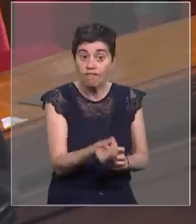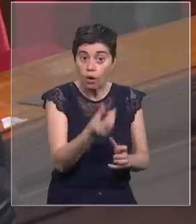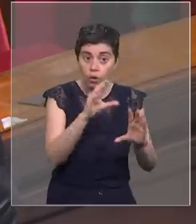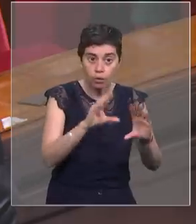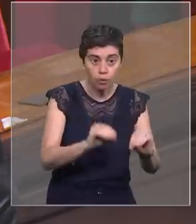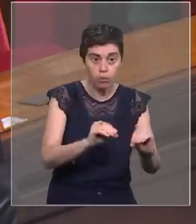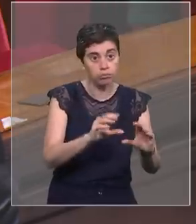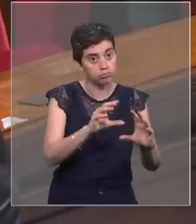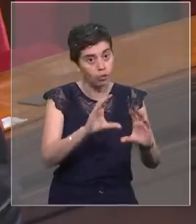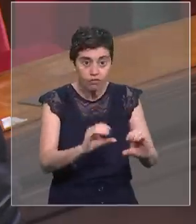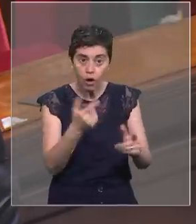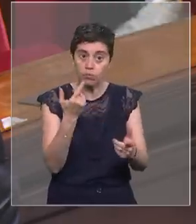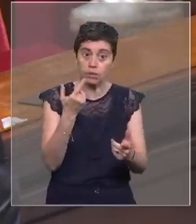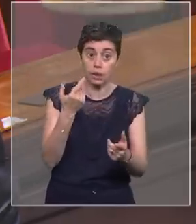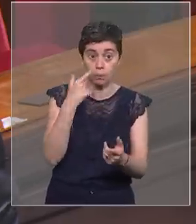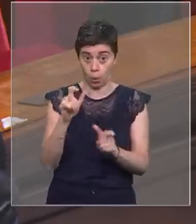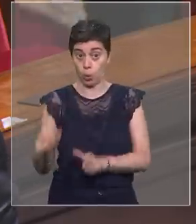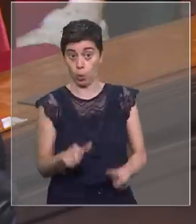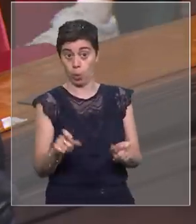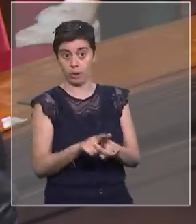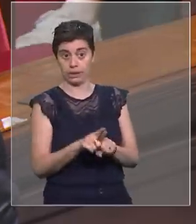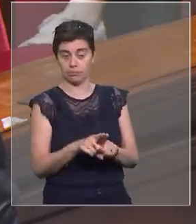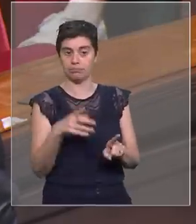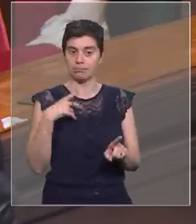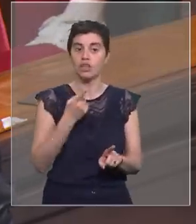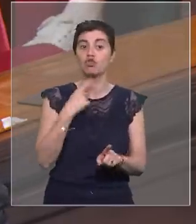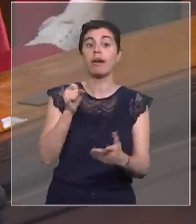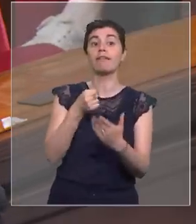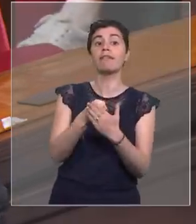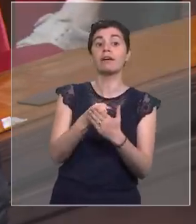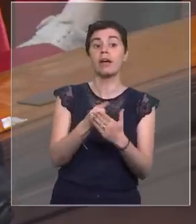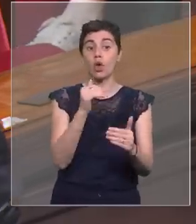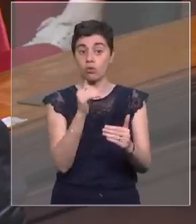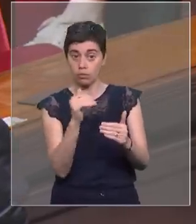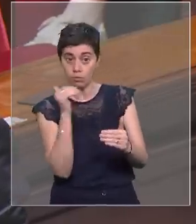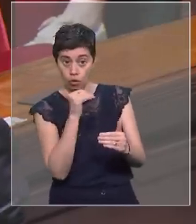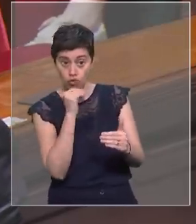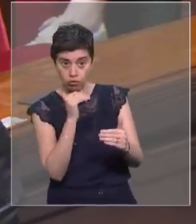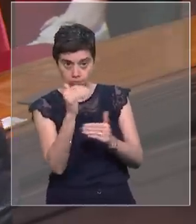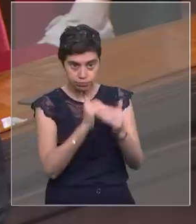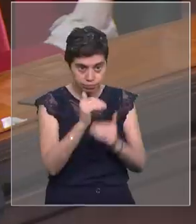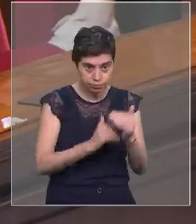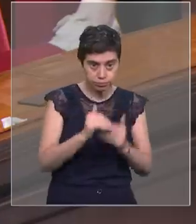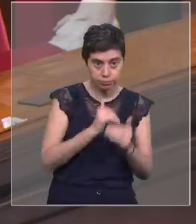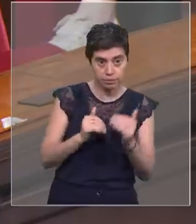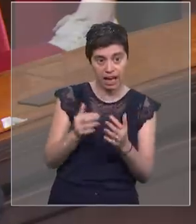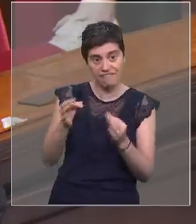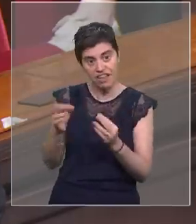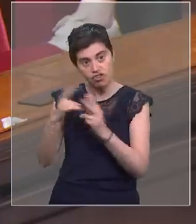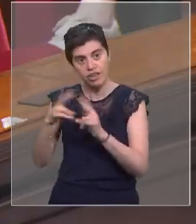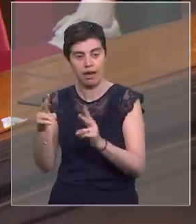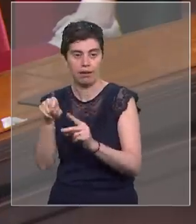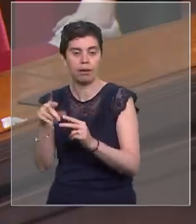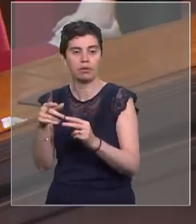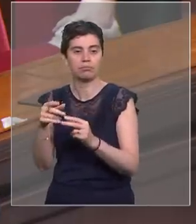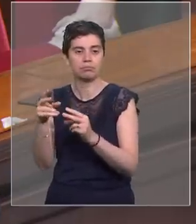contrôles. Et j'annoncerai d'ici à la fin du mois de juin un plan d'urgence qui reprend les recommandations du rapport de l'inspection générale des affaires sociales pour la qualité. Et